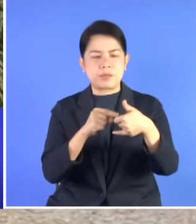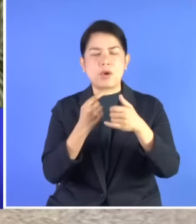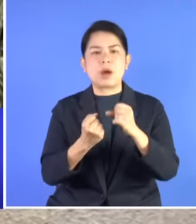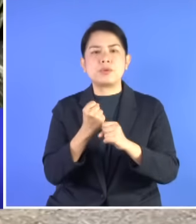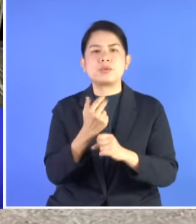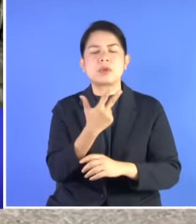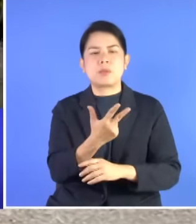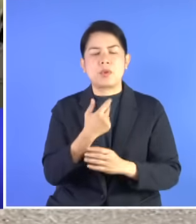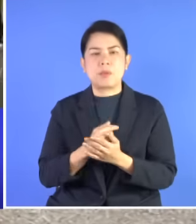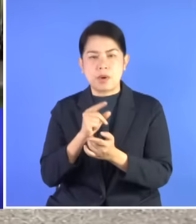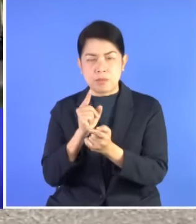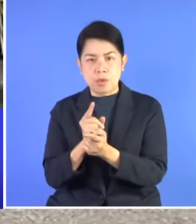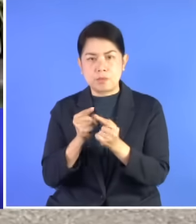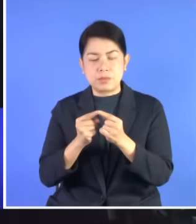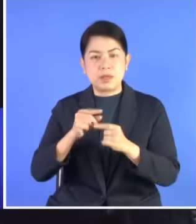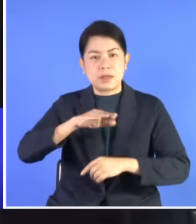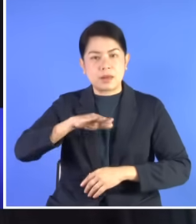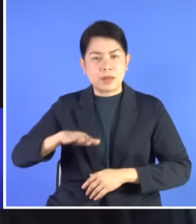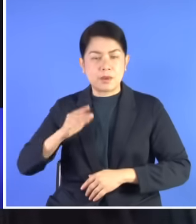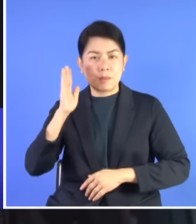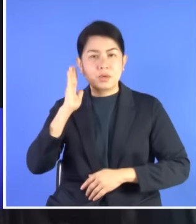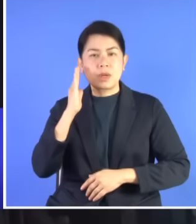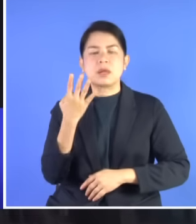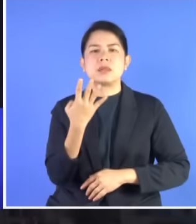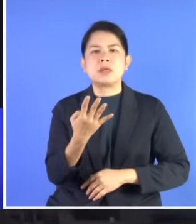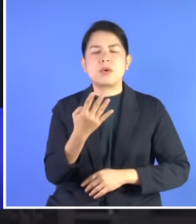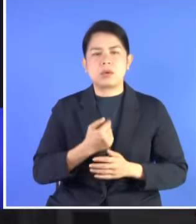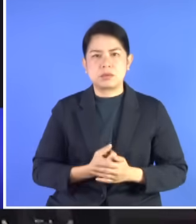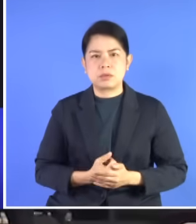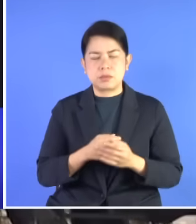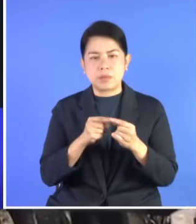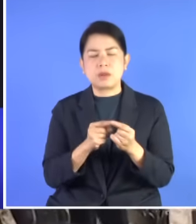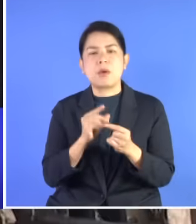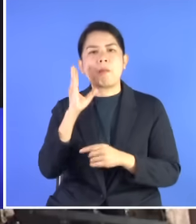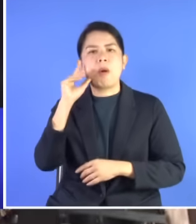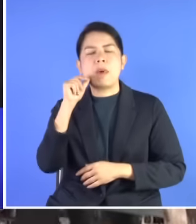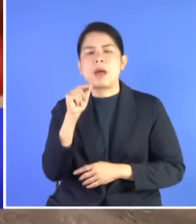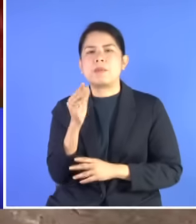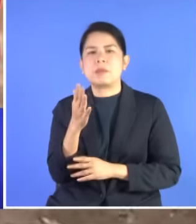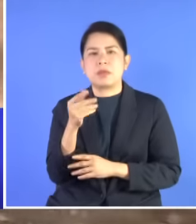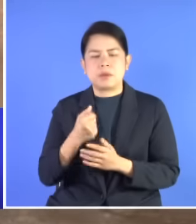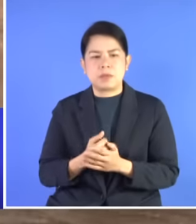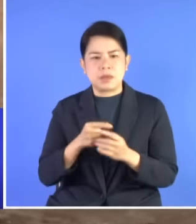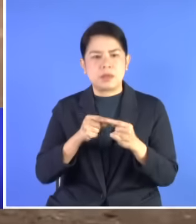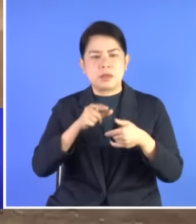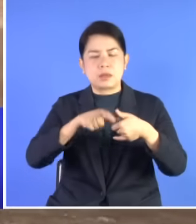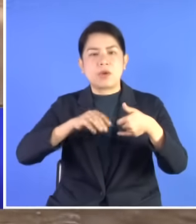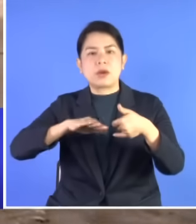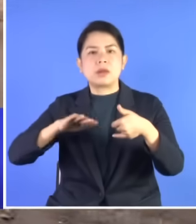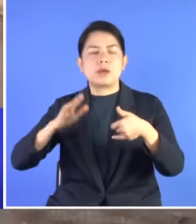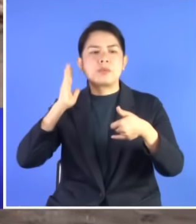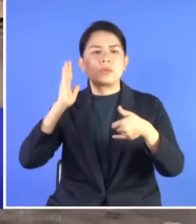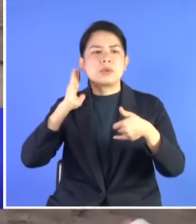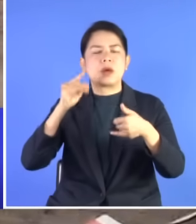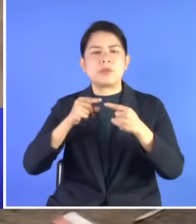บเพียงเด็กชาย4คนซึ่งเป็นเด็กกำพร้าที่เจ้าอาวาสเนี่ยนำมาอุปการะเลี้ยงดูจากการสอบถามพระลูกวัดเนี่ยทราบ